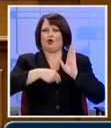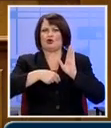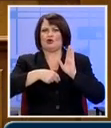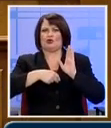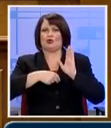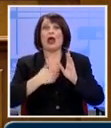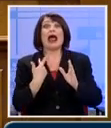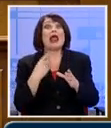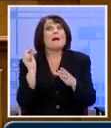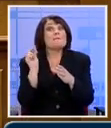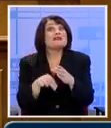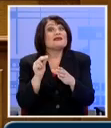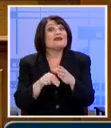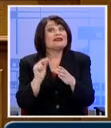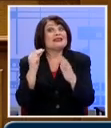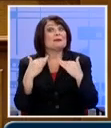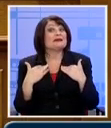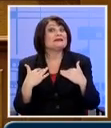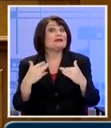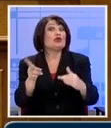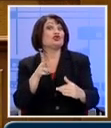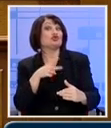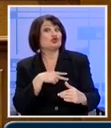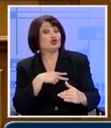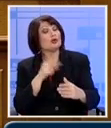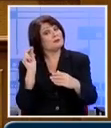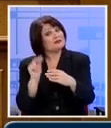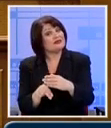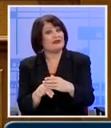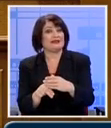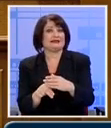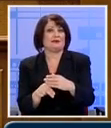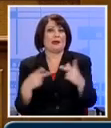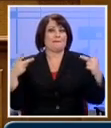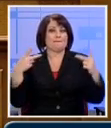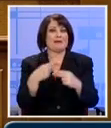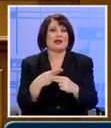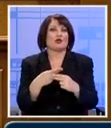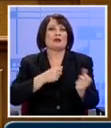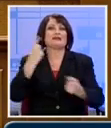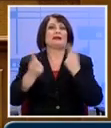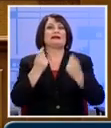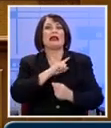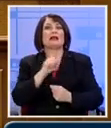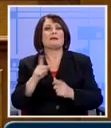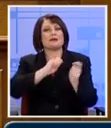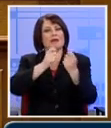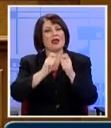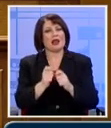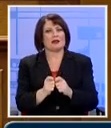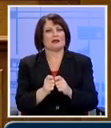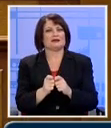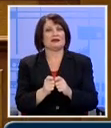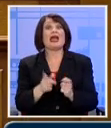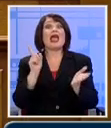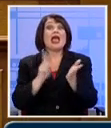Αλλά ψηφίζαμε στη Βουλή ό,τι ήταν σωστό. Κυρίως περικοπές σπατάλης και αλλαγές διαρθρωτικές. Γιατί